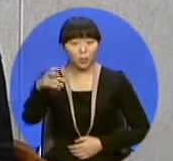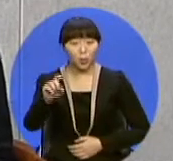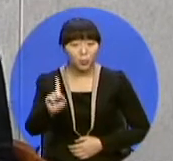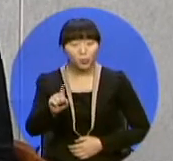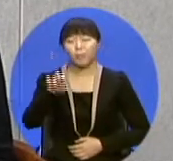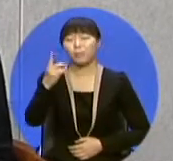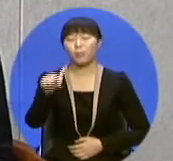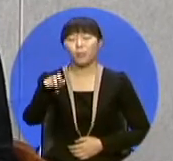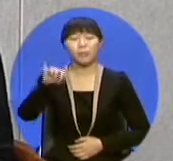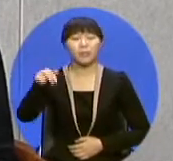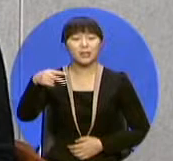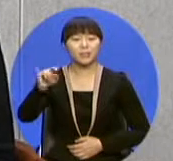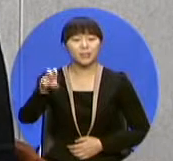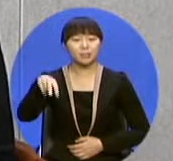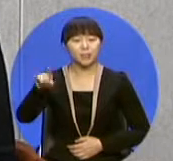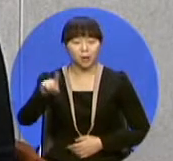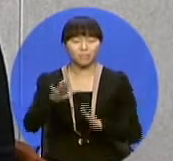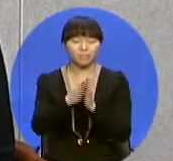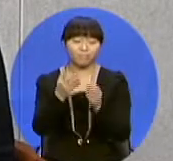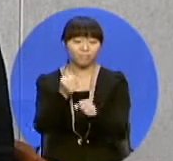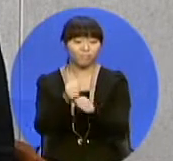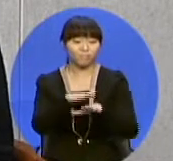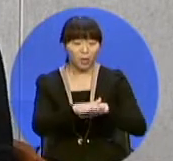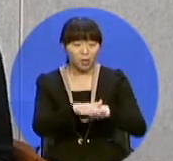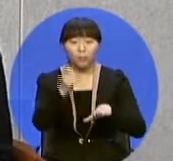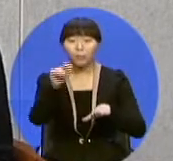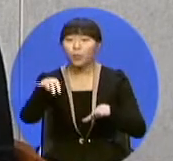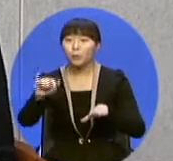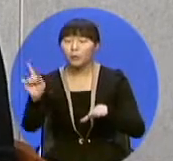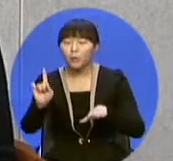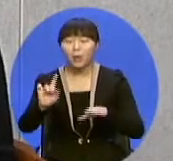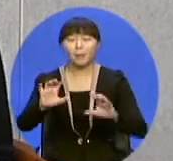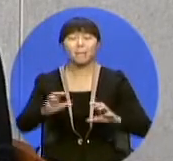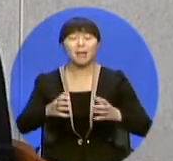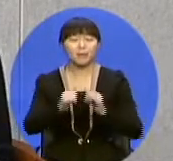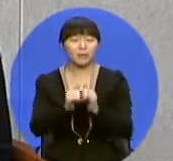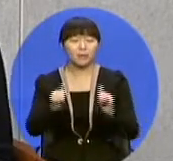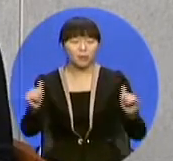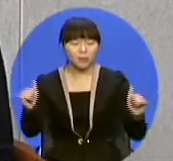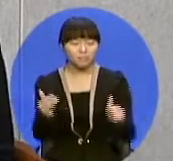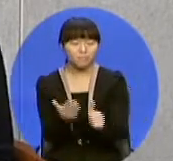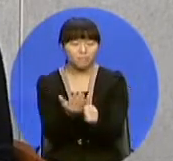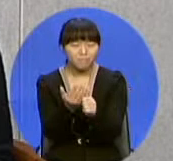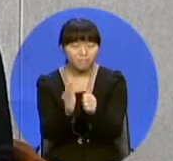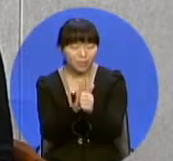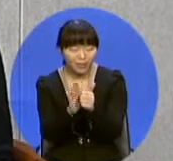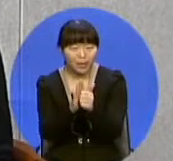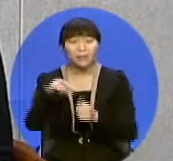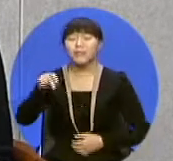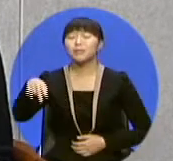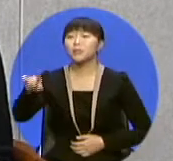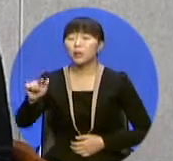목민심서라는 명절을 남겼는데요. 목민심서의 목민은 백성을 기른다는 뜻이고 심서는